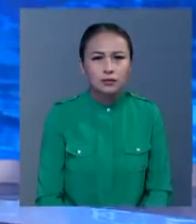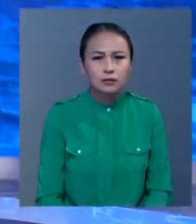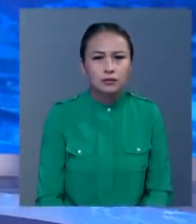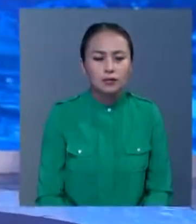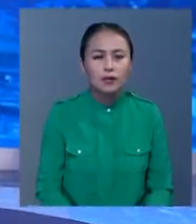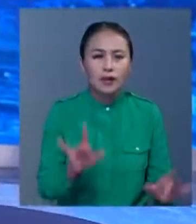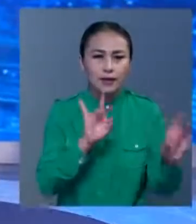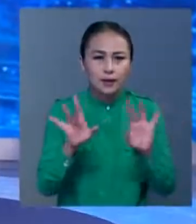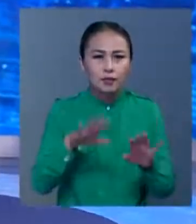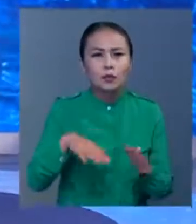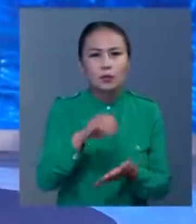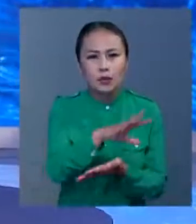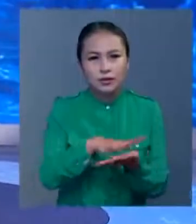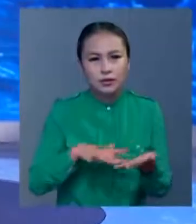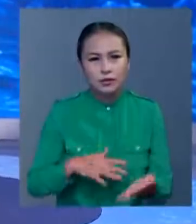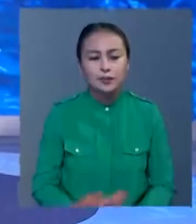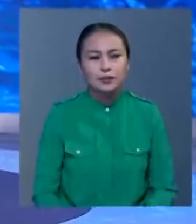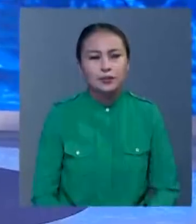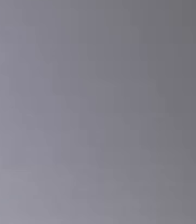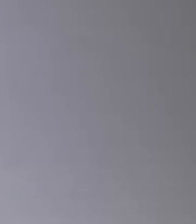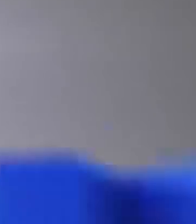Қазір шағын жарнама, сәлден соң жалғастырамыз.